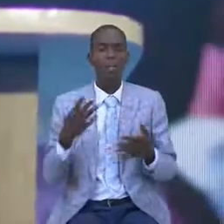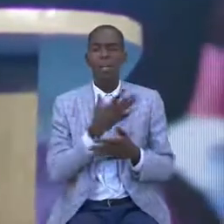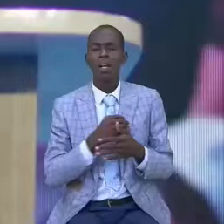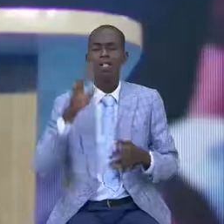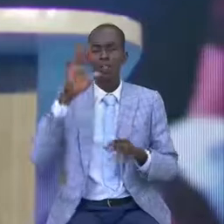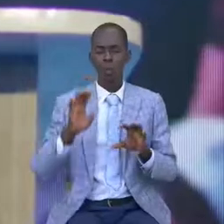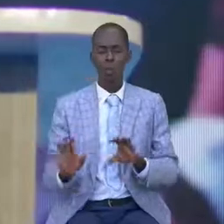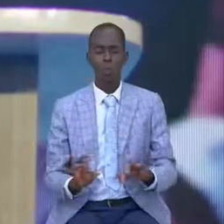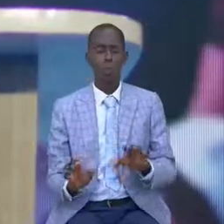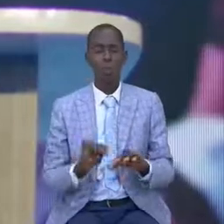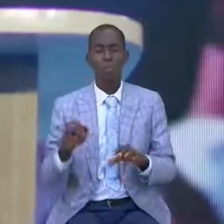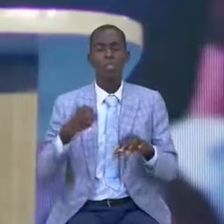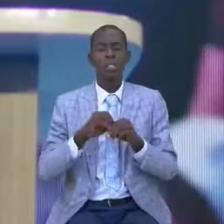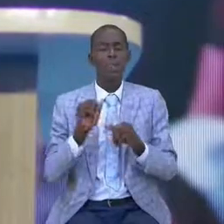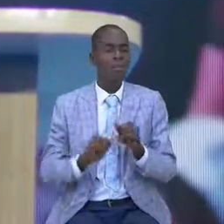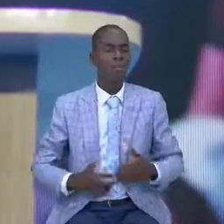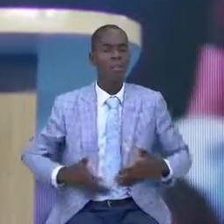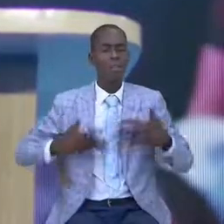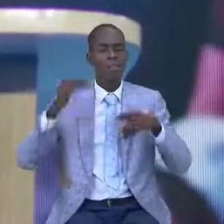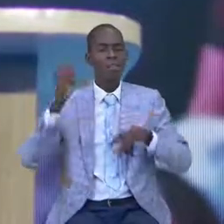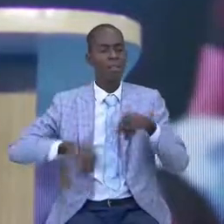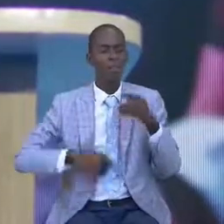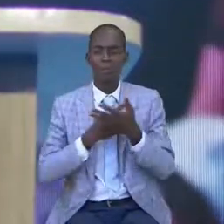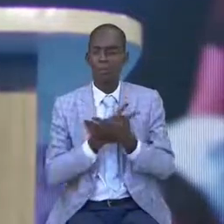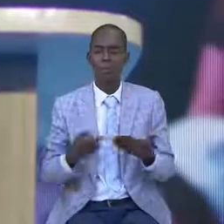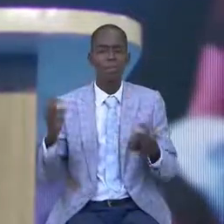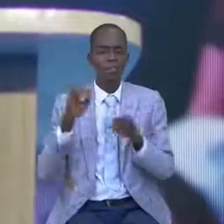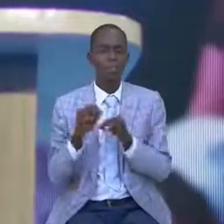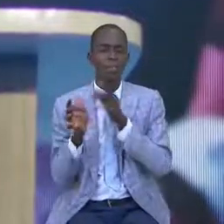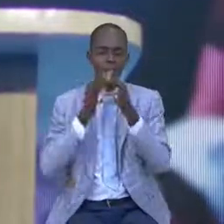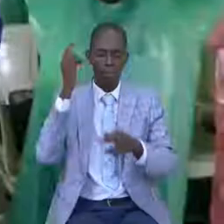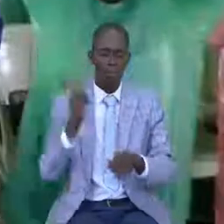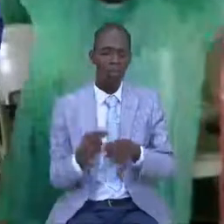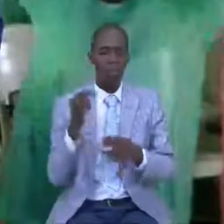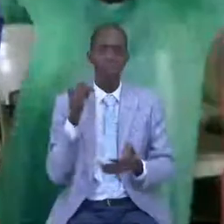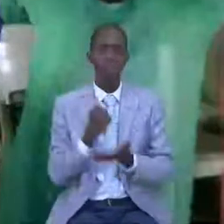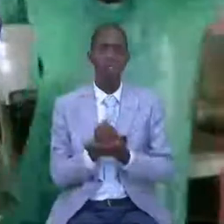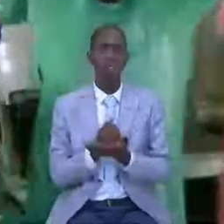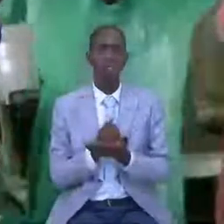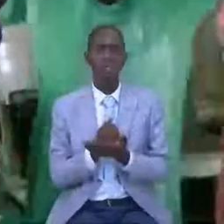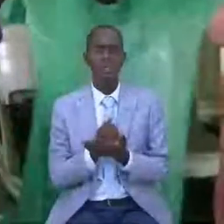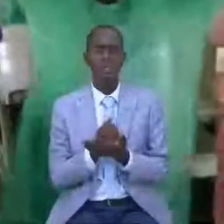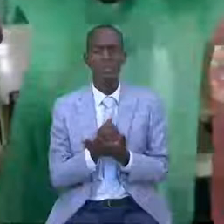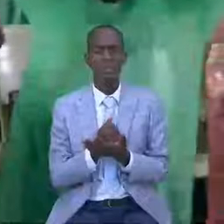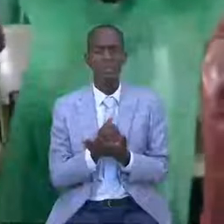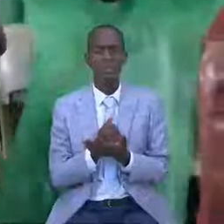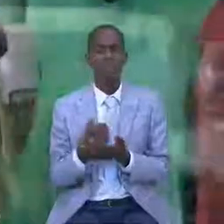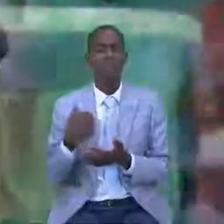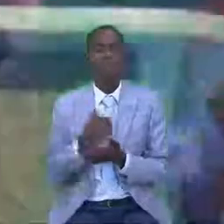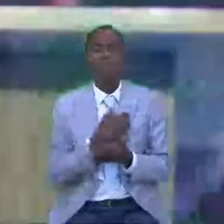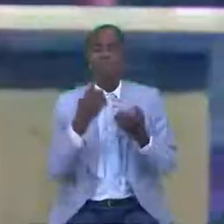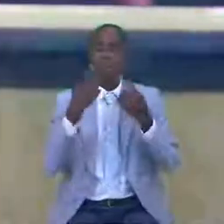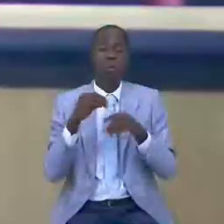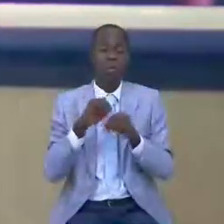sont infaillibles. Ta puissance ne peut jamais échouer. Et tes accomplissements dans chaque vie ne peuvent jamais échouer